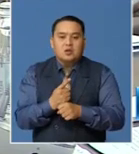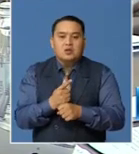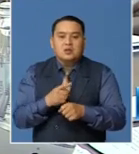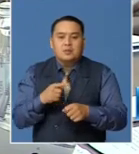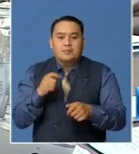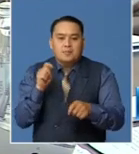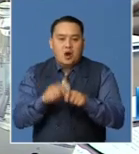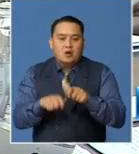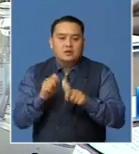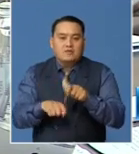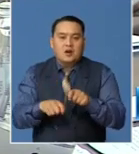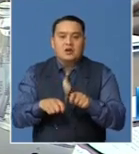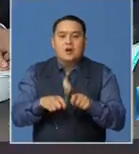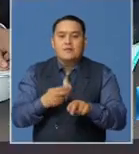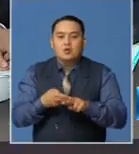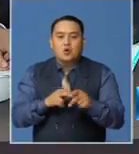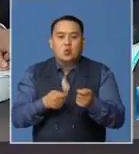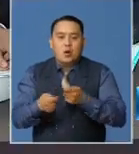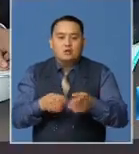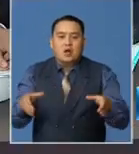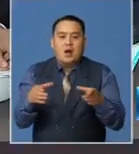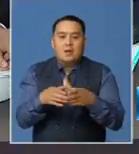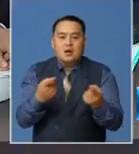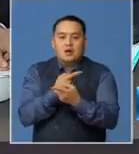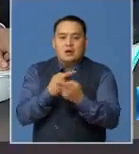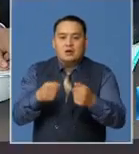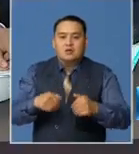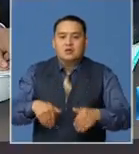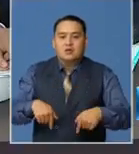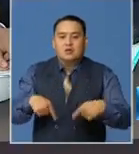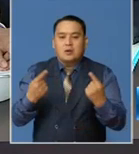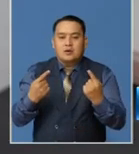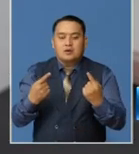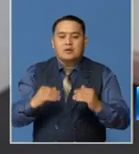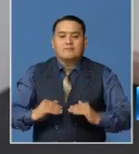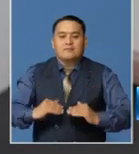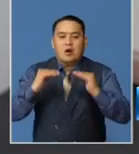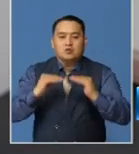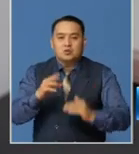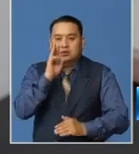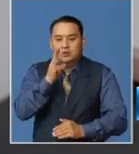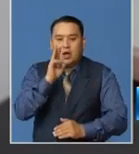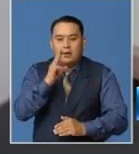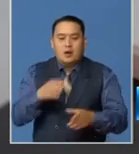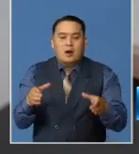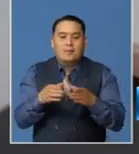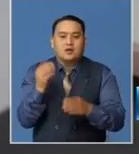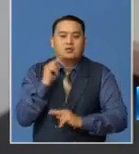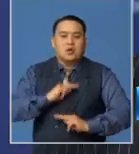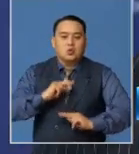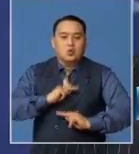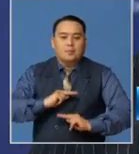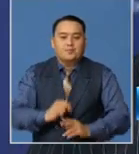в свою очередь руководителей компании заявили о решении повысить минимальный размер заработной платы сотрудников на предприятии